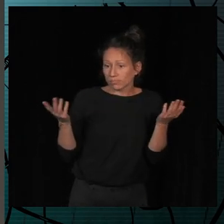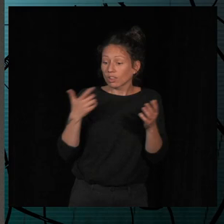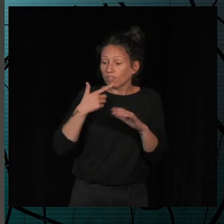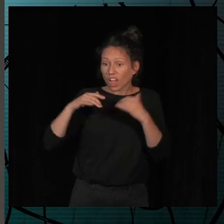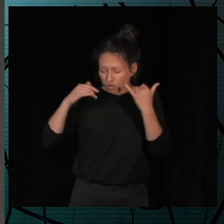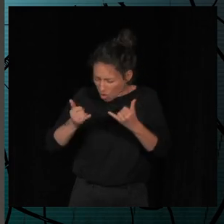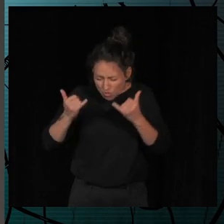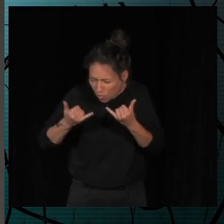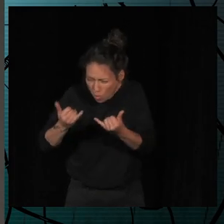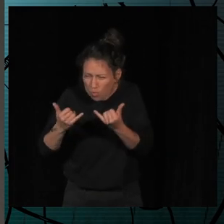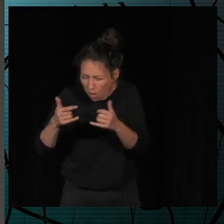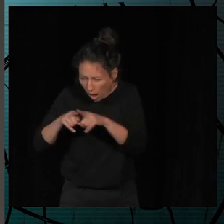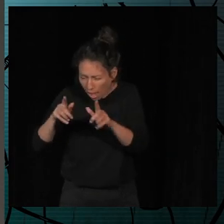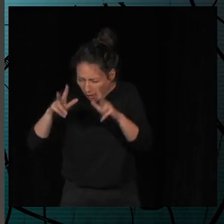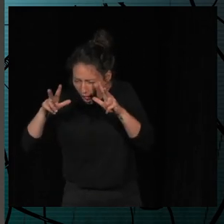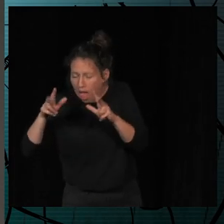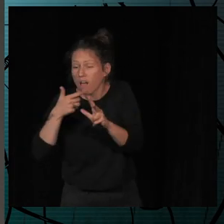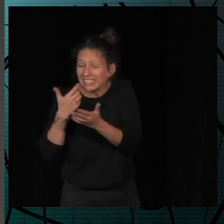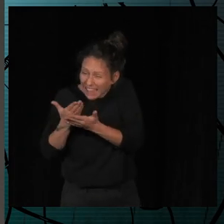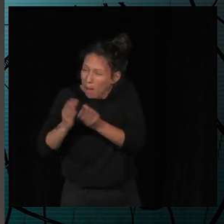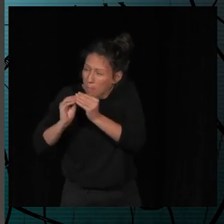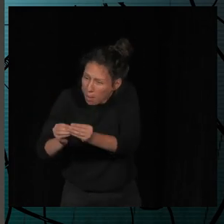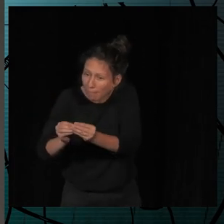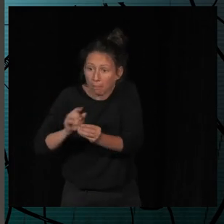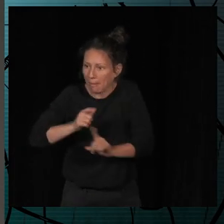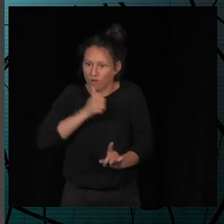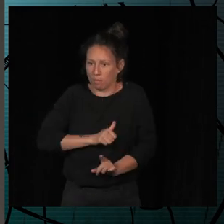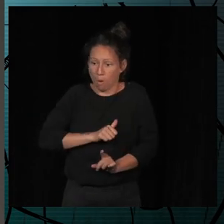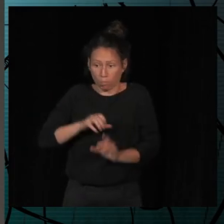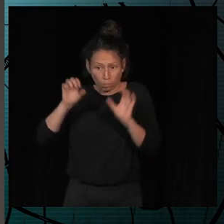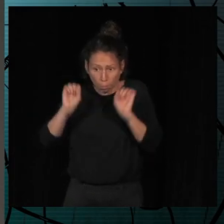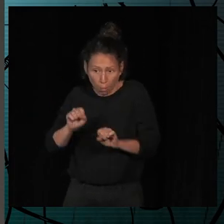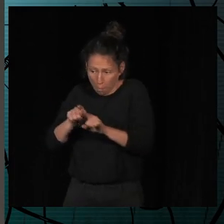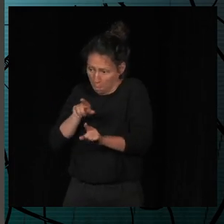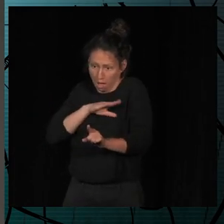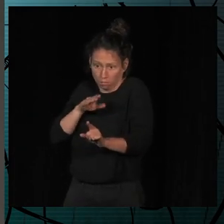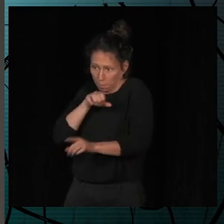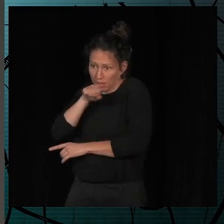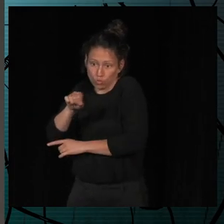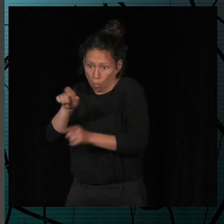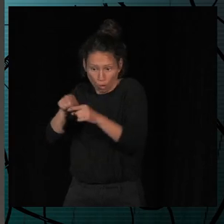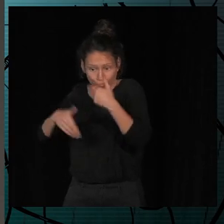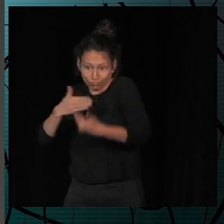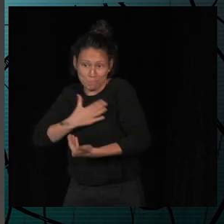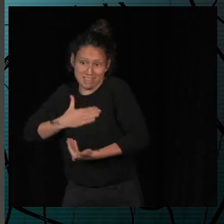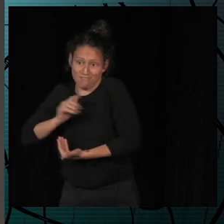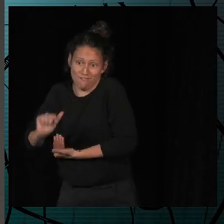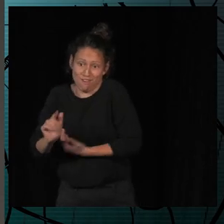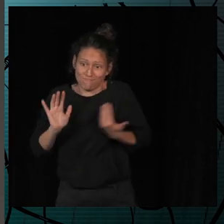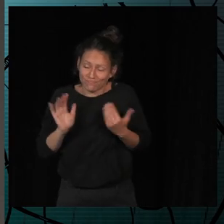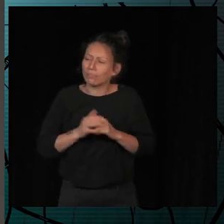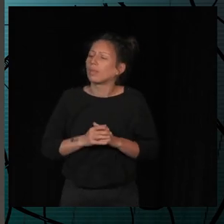n'est pas forcément problématique voilà et puis la violence on nous a évoqué la violence